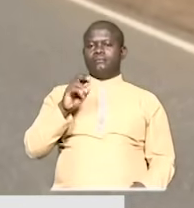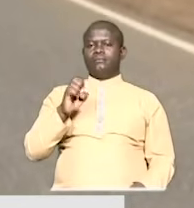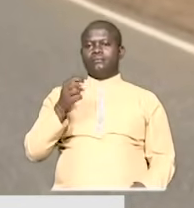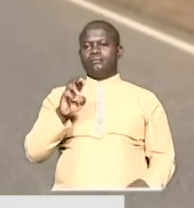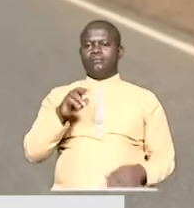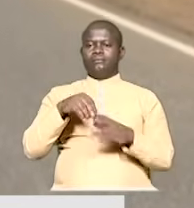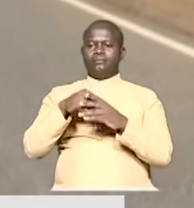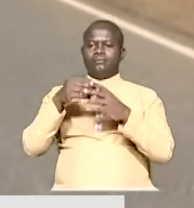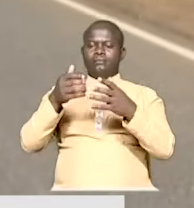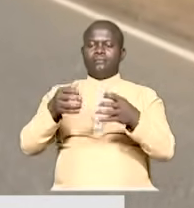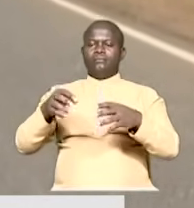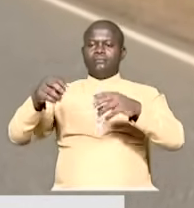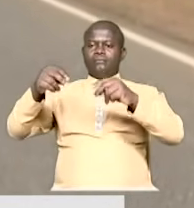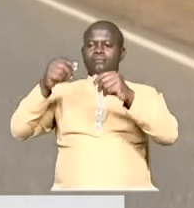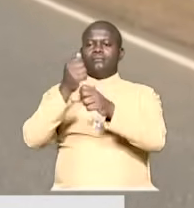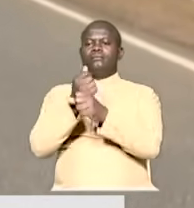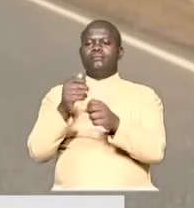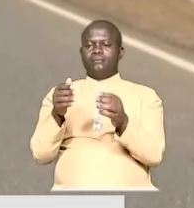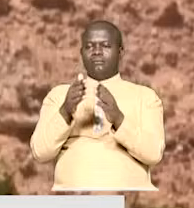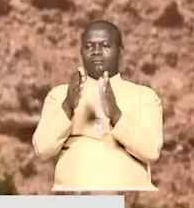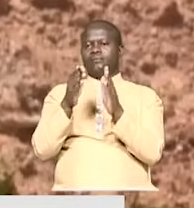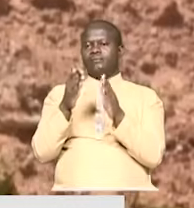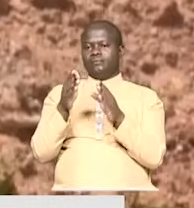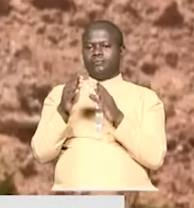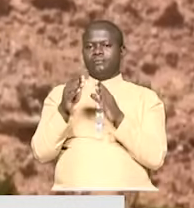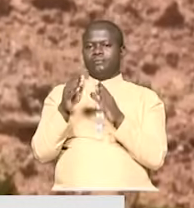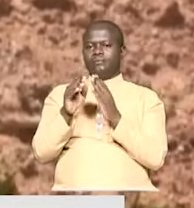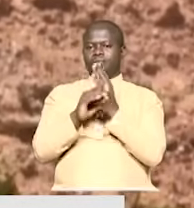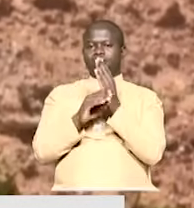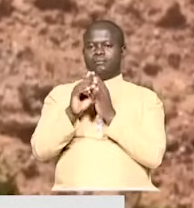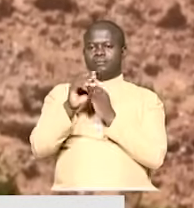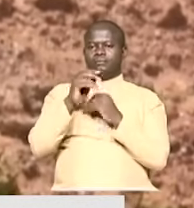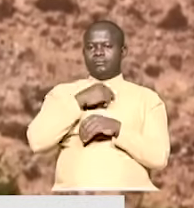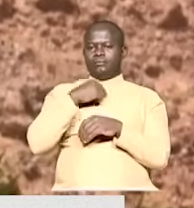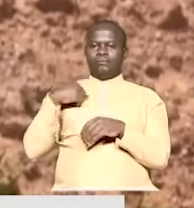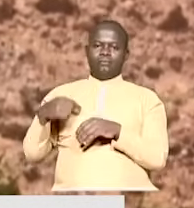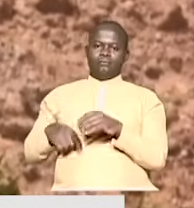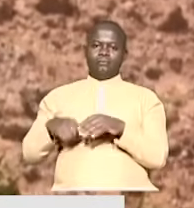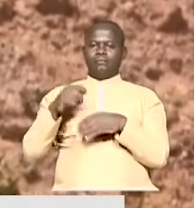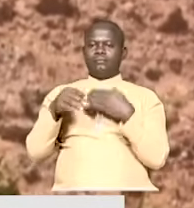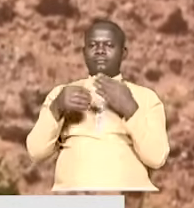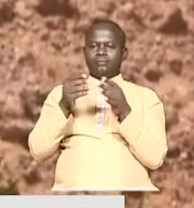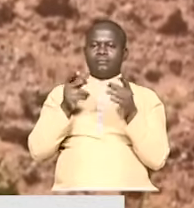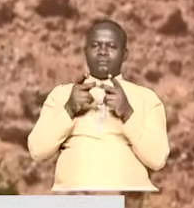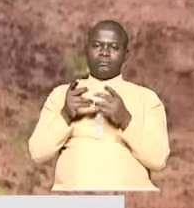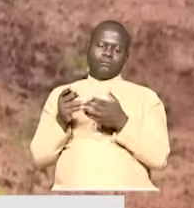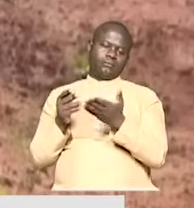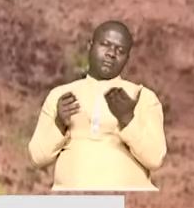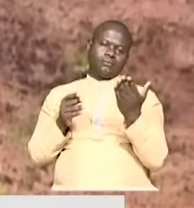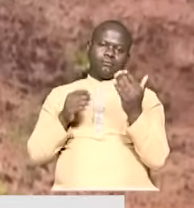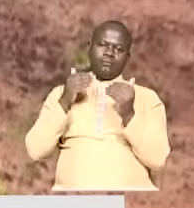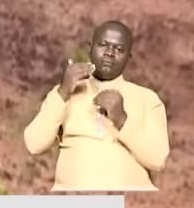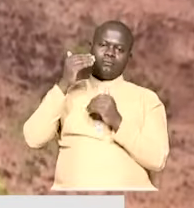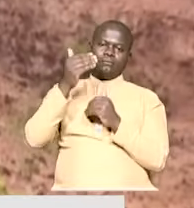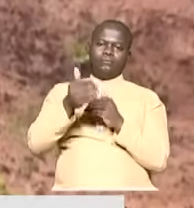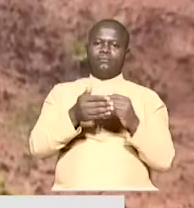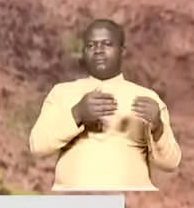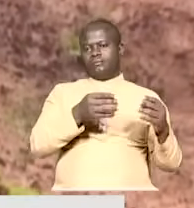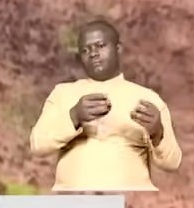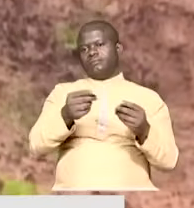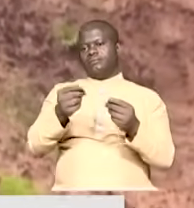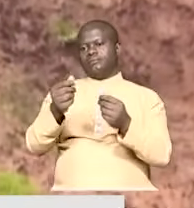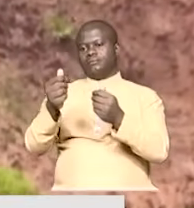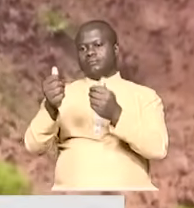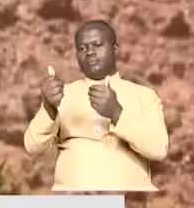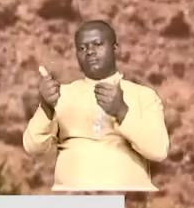barundaga itaka bakora umuhanda werekeza mu karere ka Nyaruguru uyu muhanda rero aho barunze itaka rikaza kuba ryamanuka rikangiza